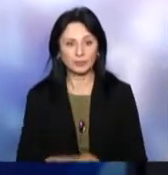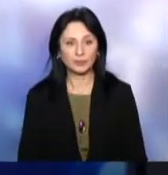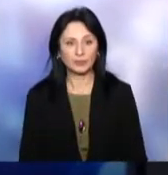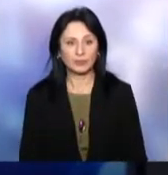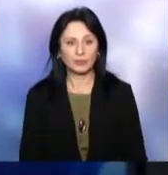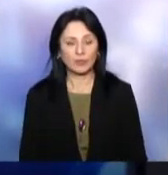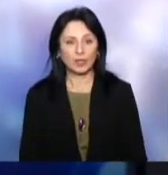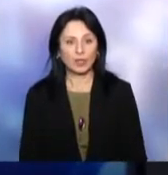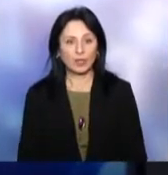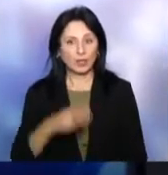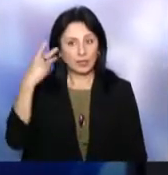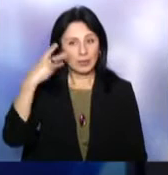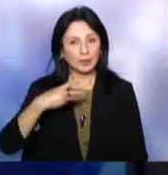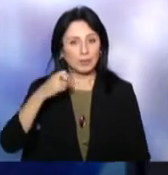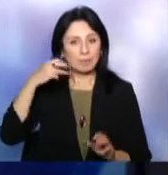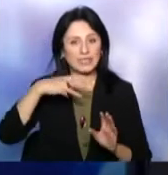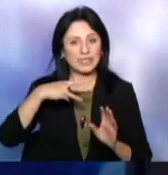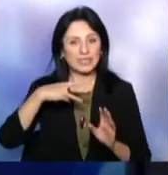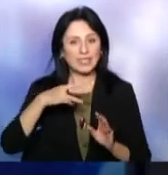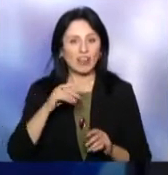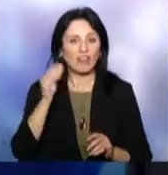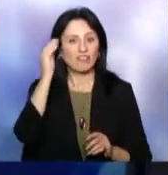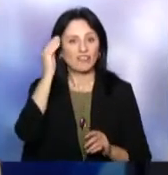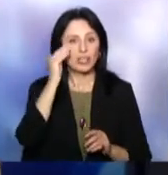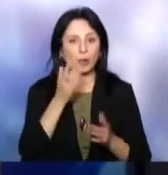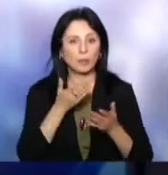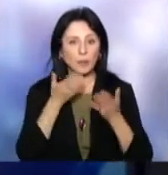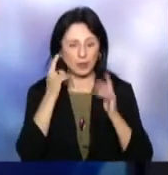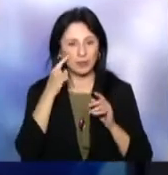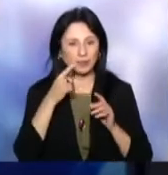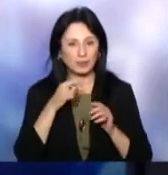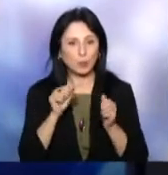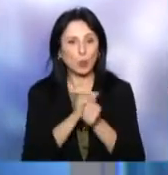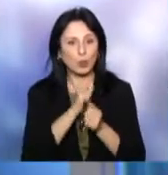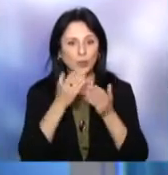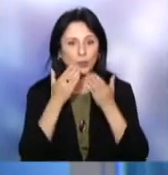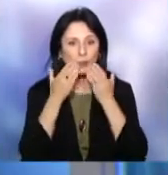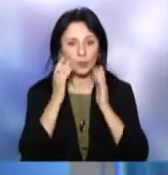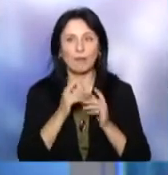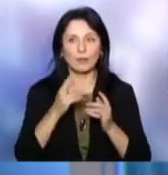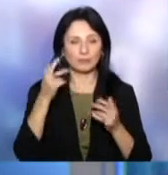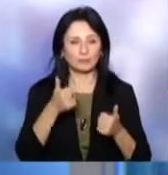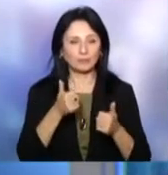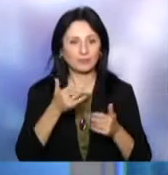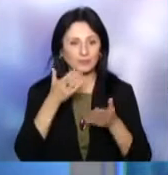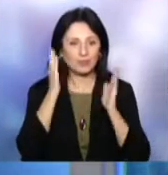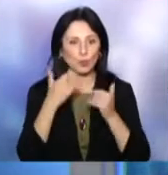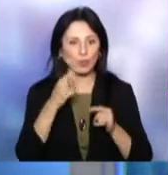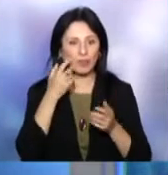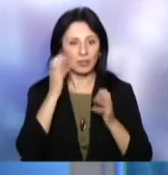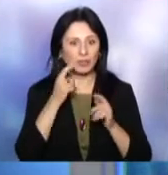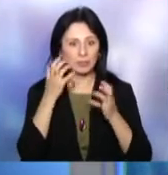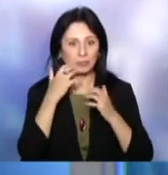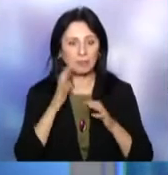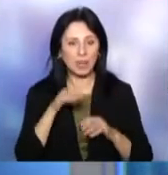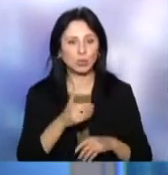სწორედ ის, რომ რუჯი გარკვეულ წილად თითქოს წაშლის ამ პრობლემას, ნიღბავს ამ პრობლემას, ყოველთვის აქვთ